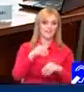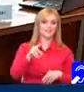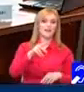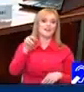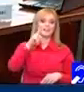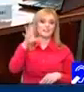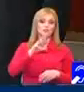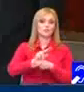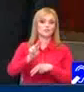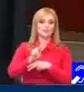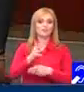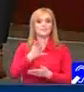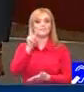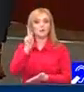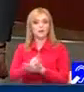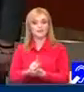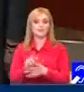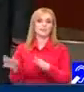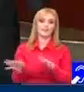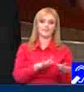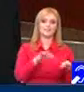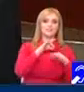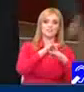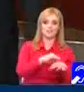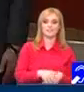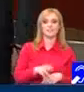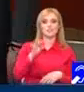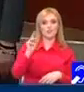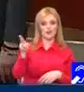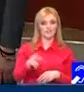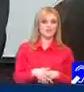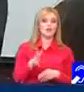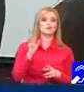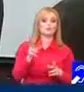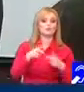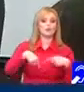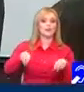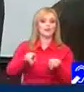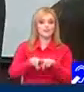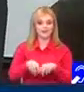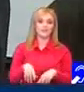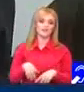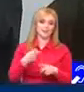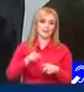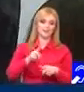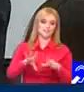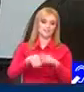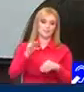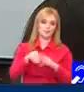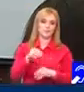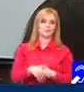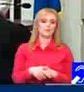fost instruiți care sunt atribuțiile și activitățile desfășurate de CEC, dar și cum se organizează scrutinele electorale.